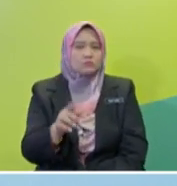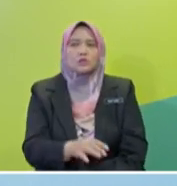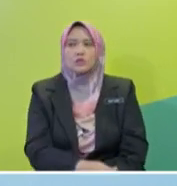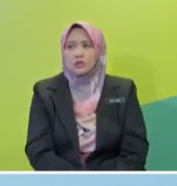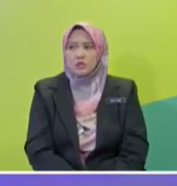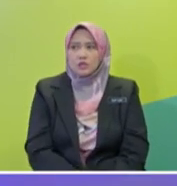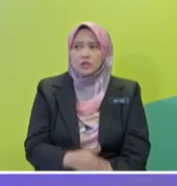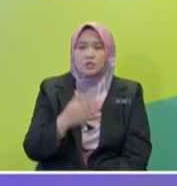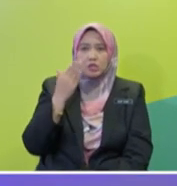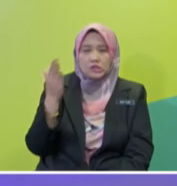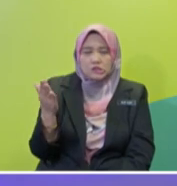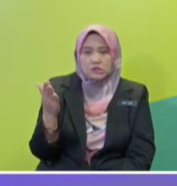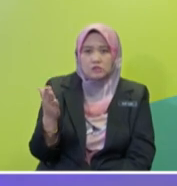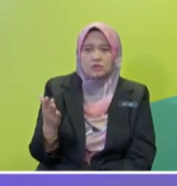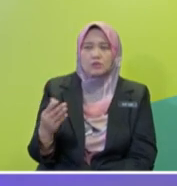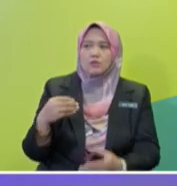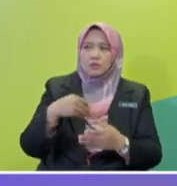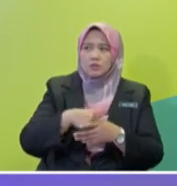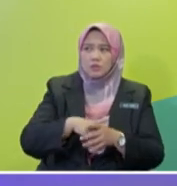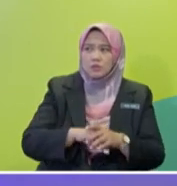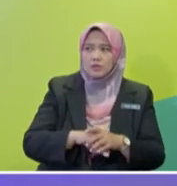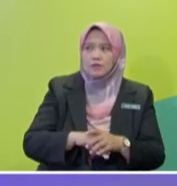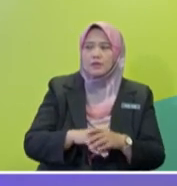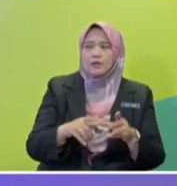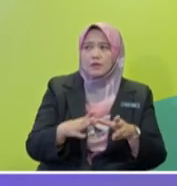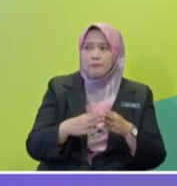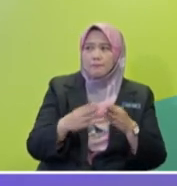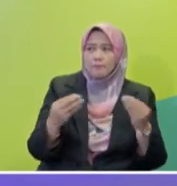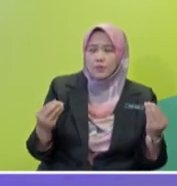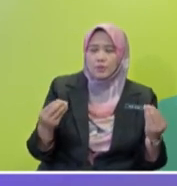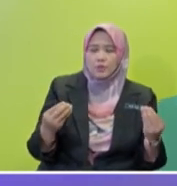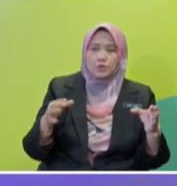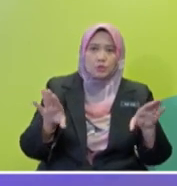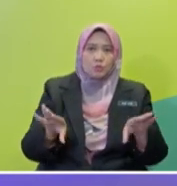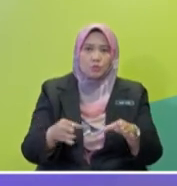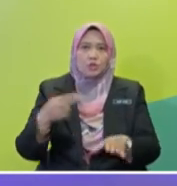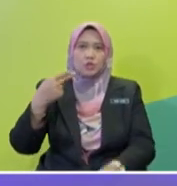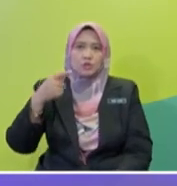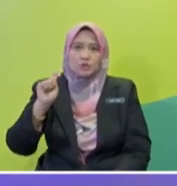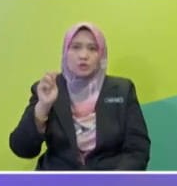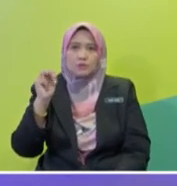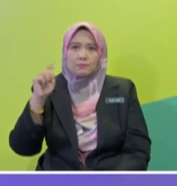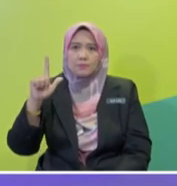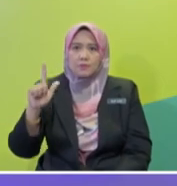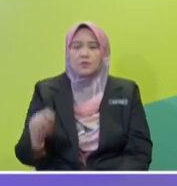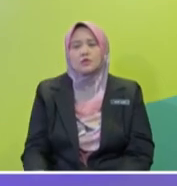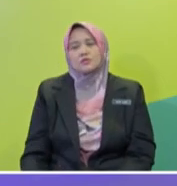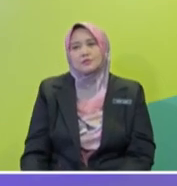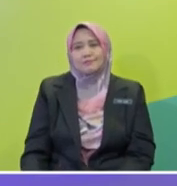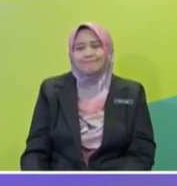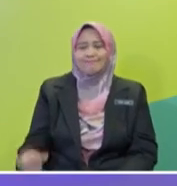file tersebut sebagai hesember Dan inilah Dia pemula expada atau